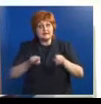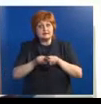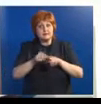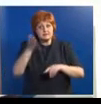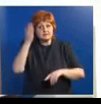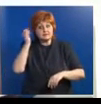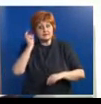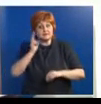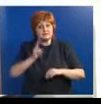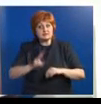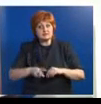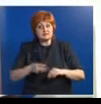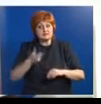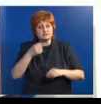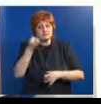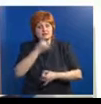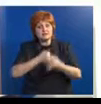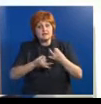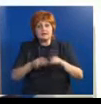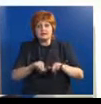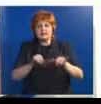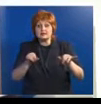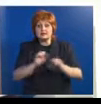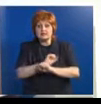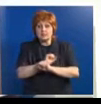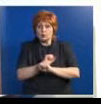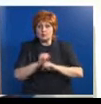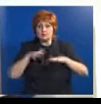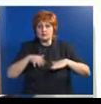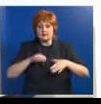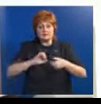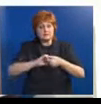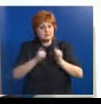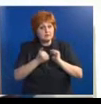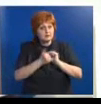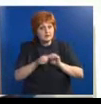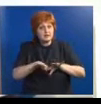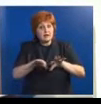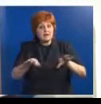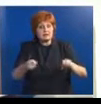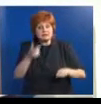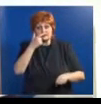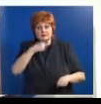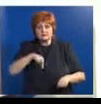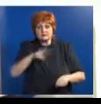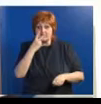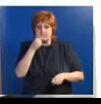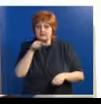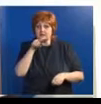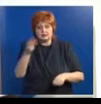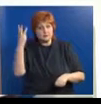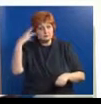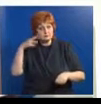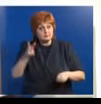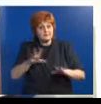недавно завершилась актуальная для края дискуссия на тему развития курортов Кавминвод. В недалеком будущем власти страны и Ставрополья видят именно там современную